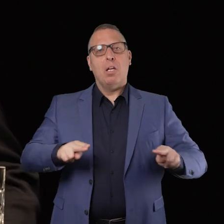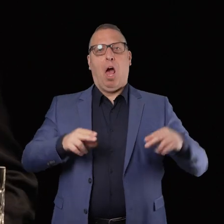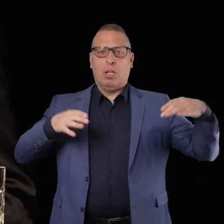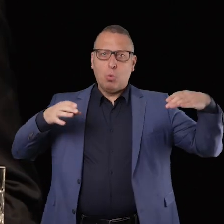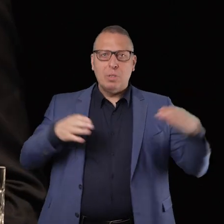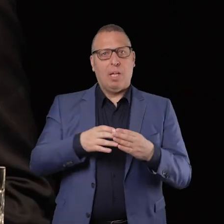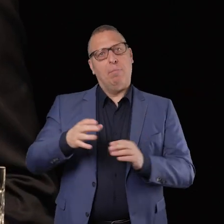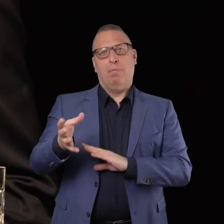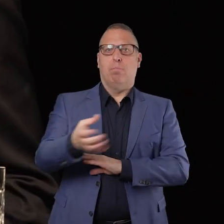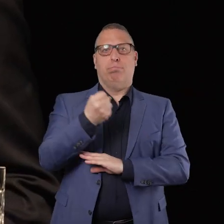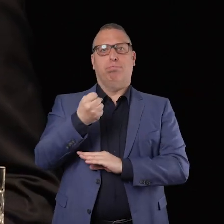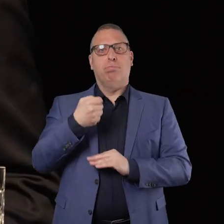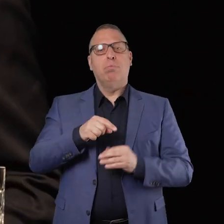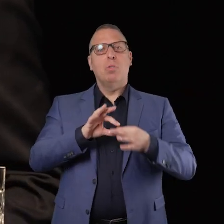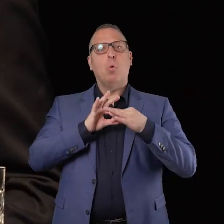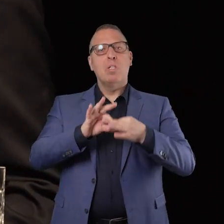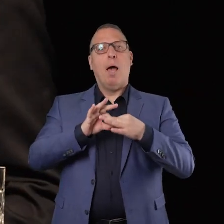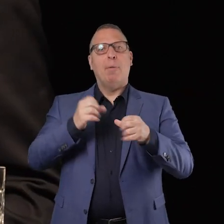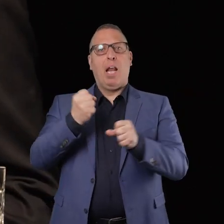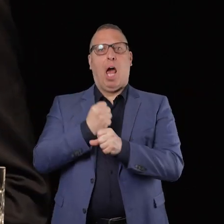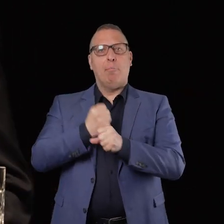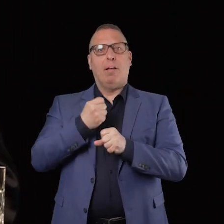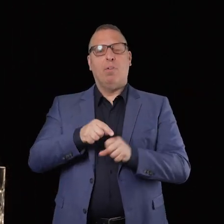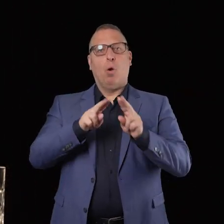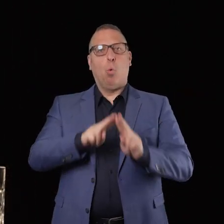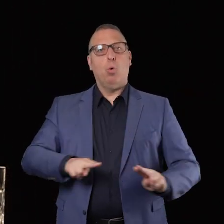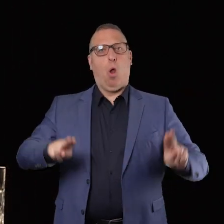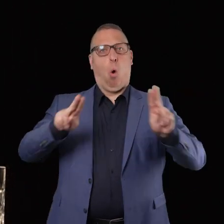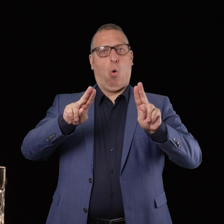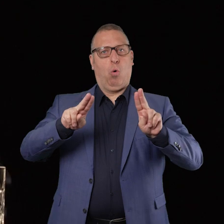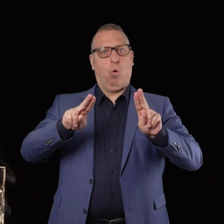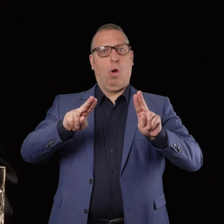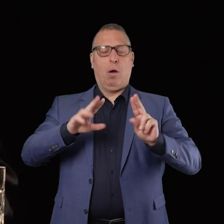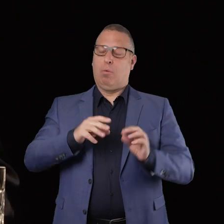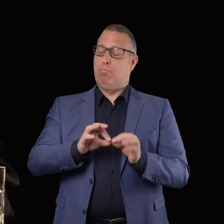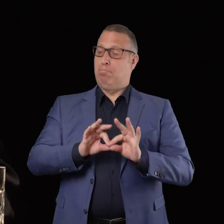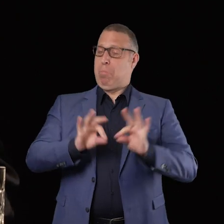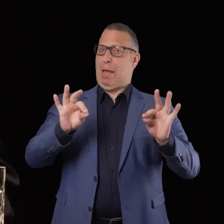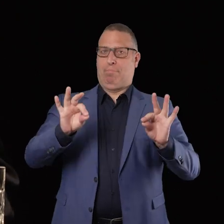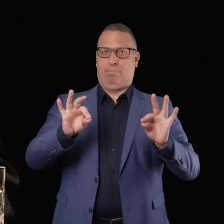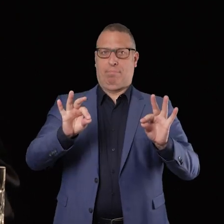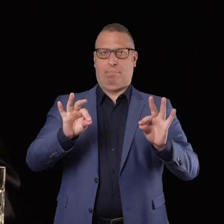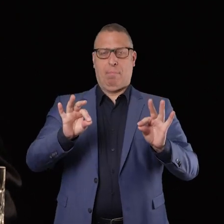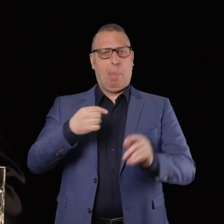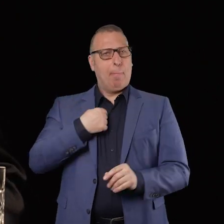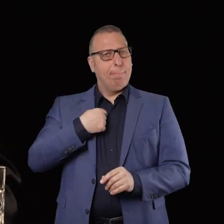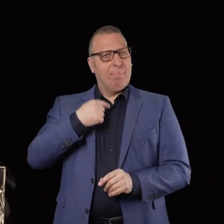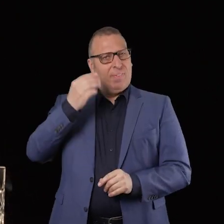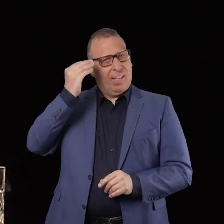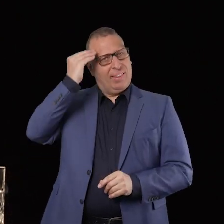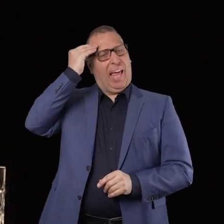Ebene gemeinsam an. Die Zusammenarbeit im Rahmen der UNO ist hervorragend. Und ich denke